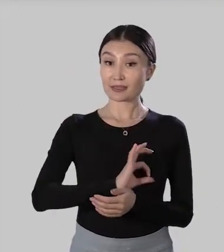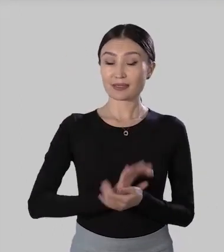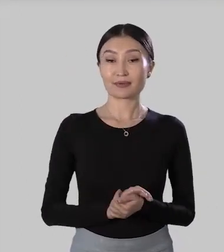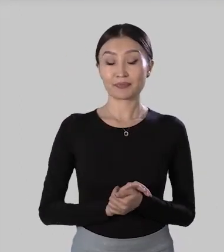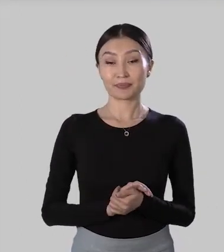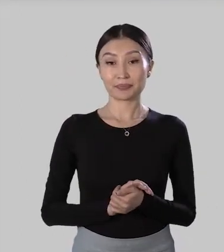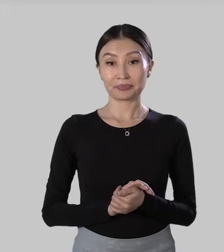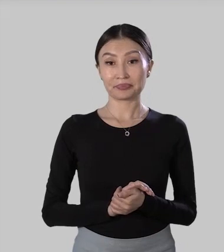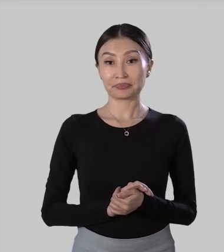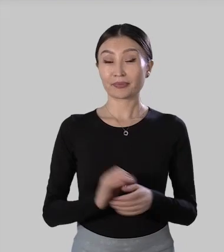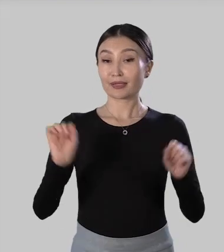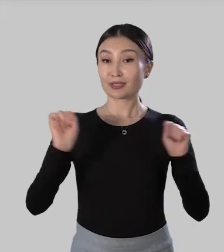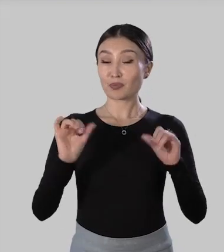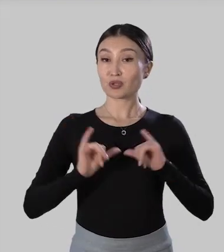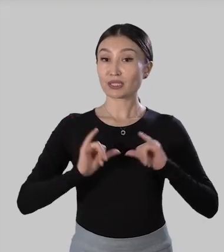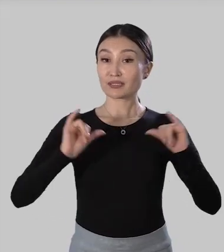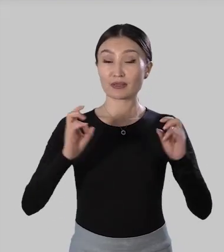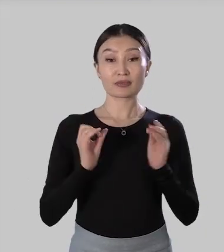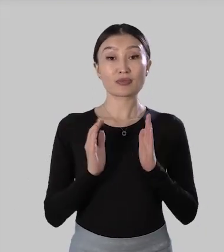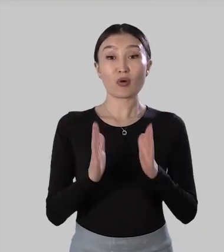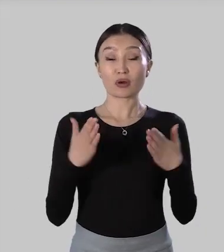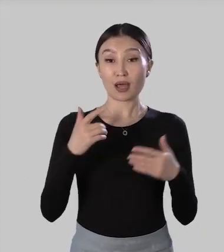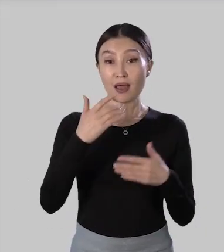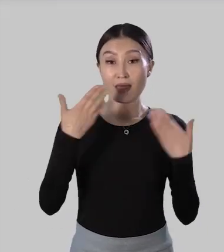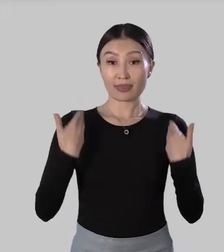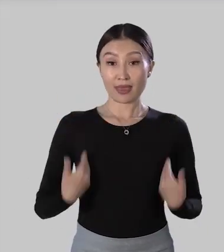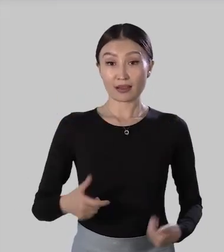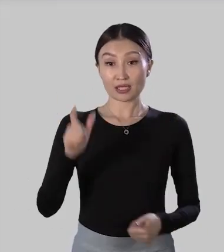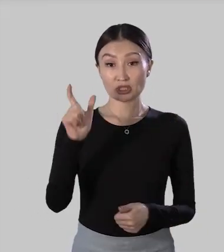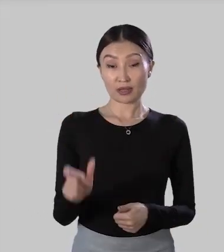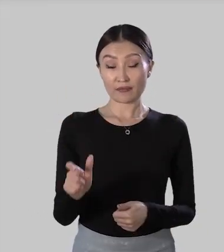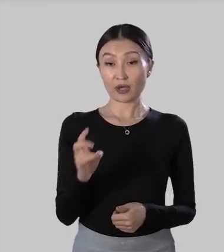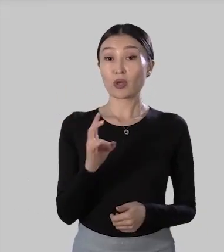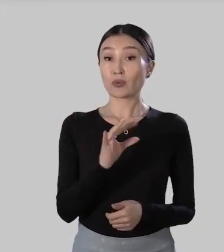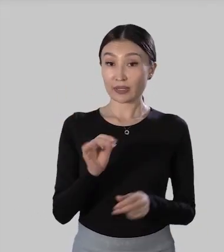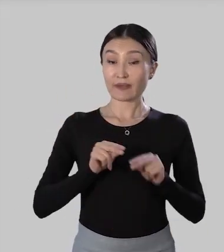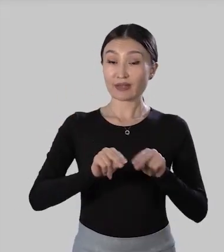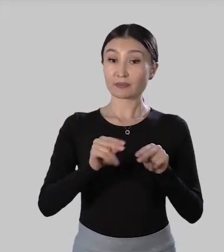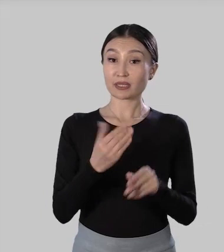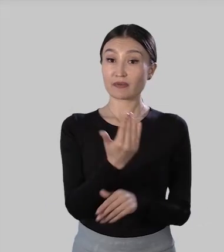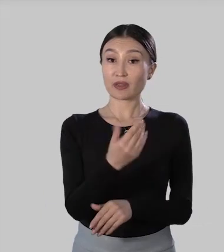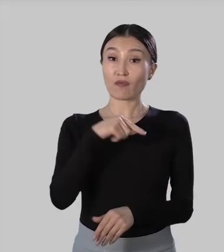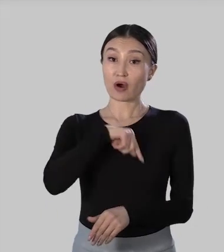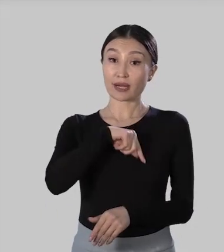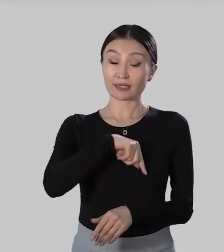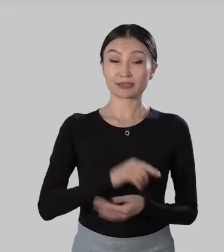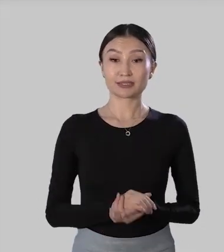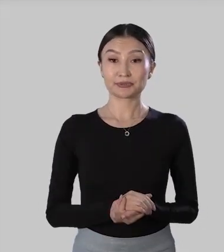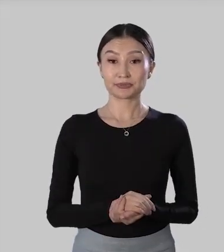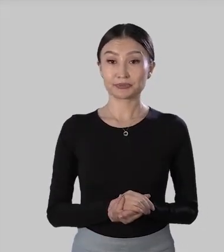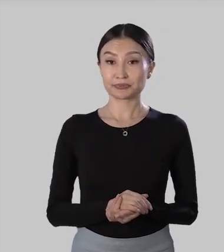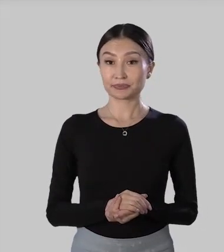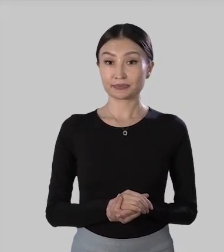полезно. Спорт развивает не только тело человека, но воспитывает его характер.